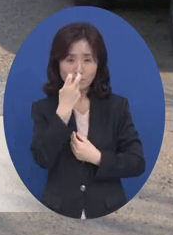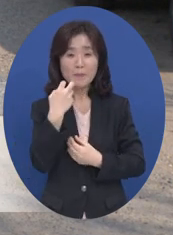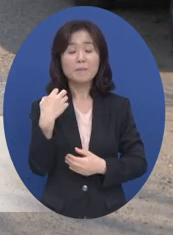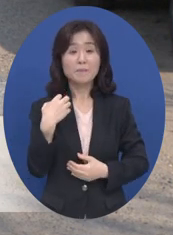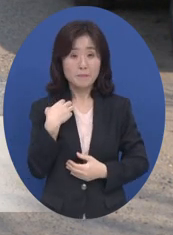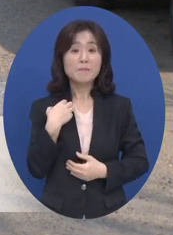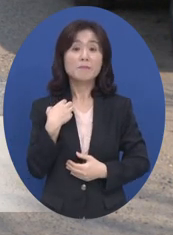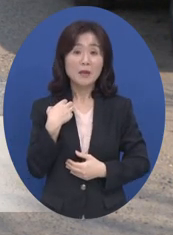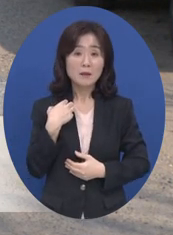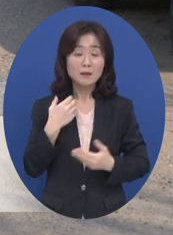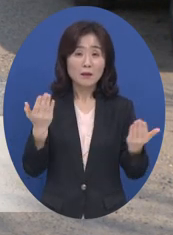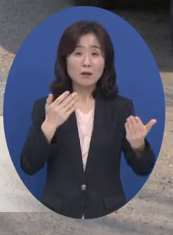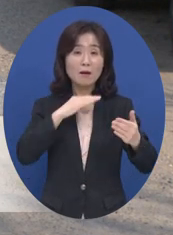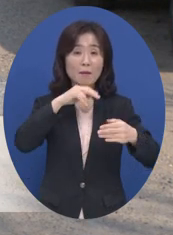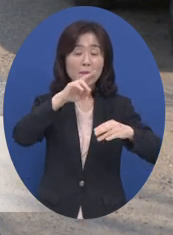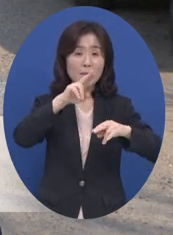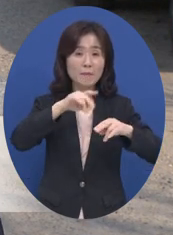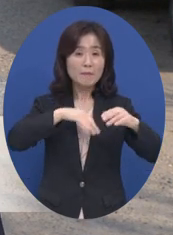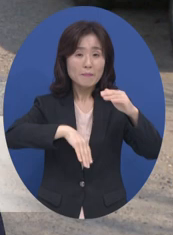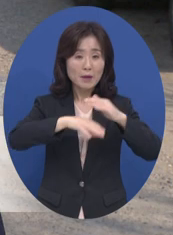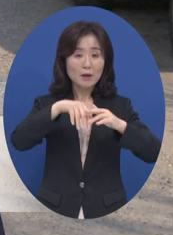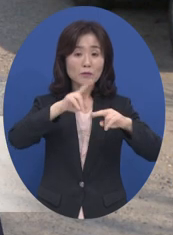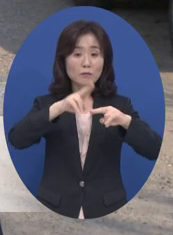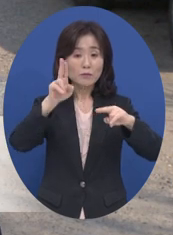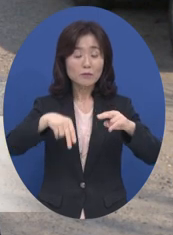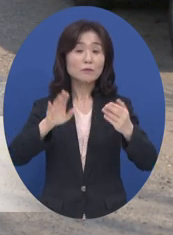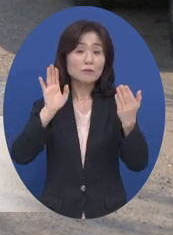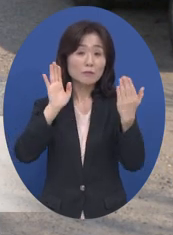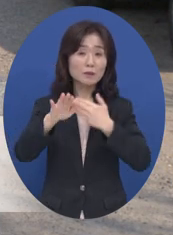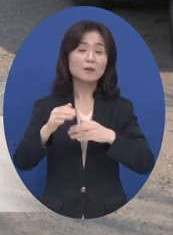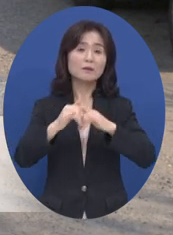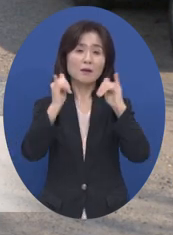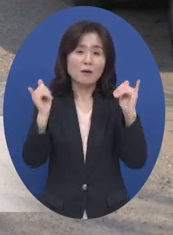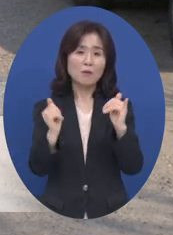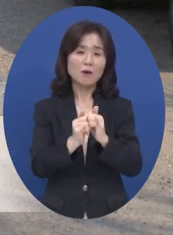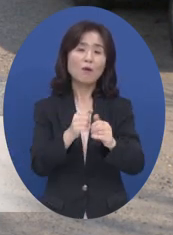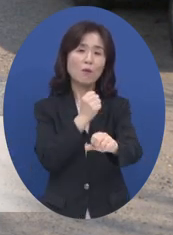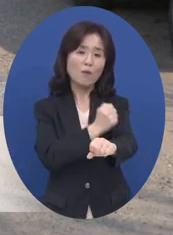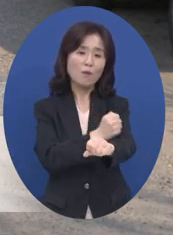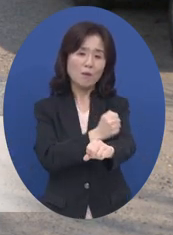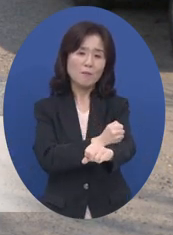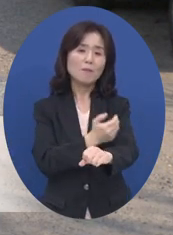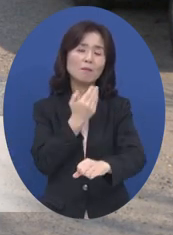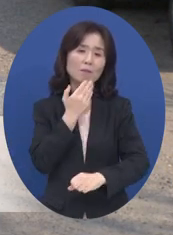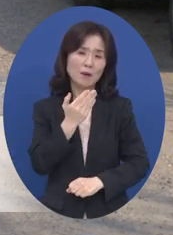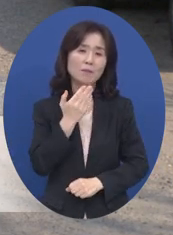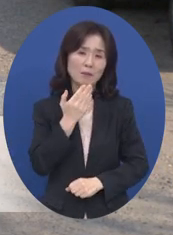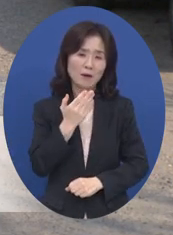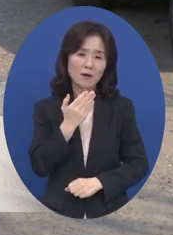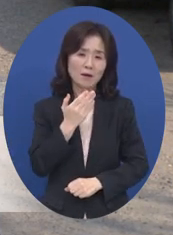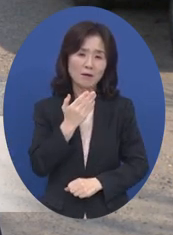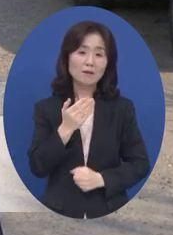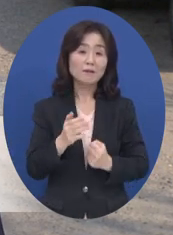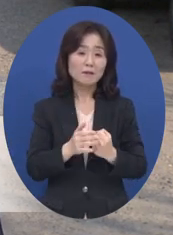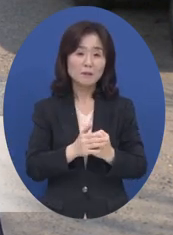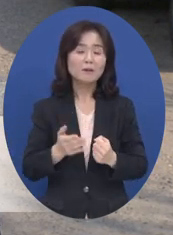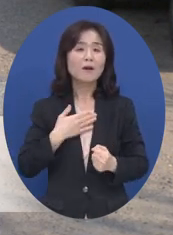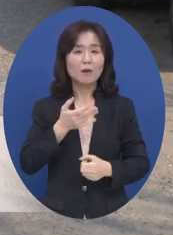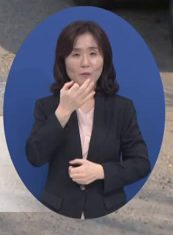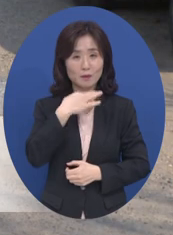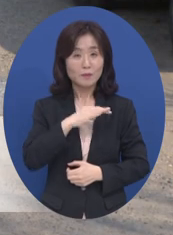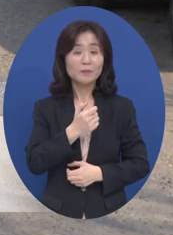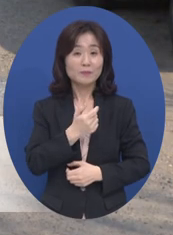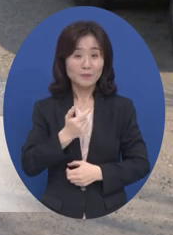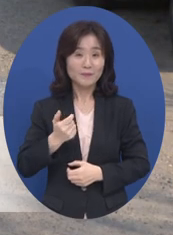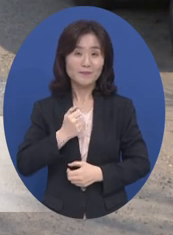아이를 퇴직 후에도 어제가 이렇게 사회에 공헌할 수 있다는 그런 웹 때 보람을 느끼고